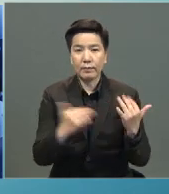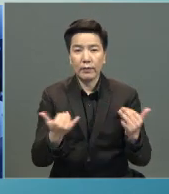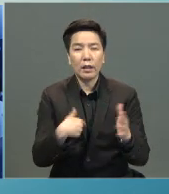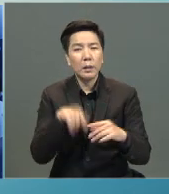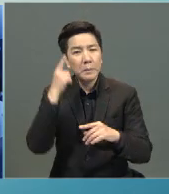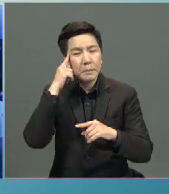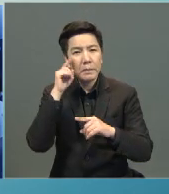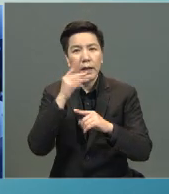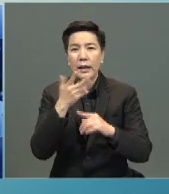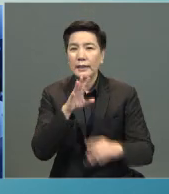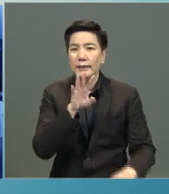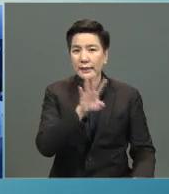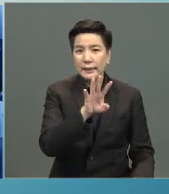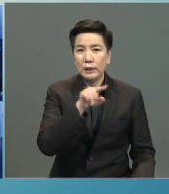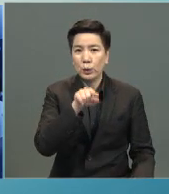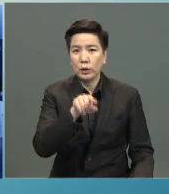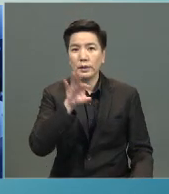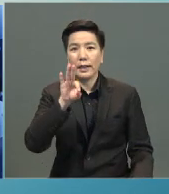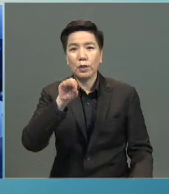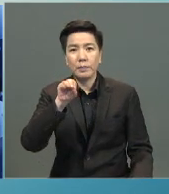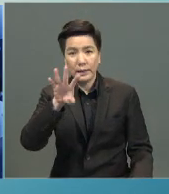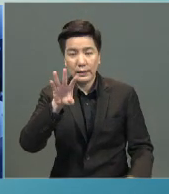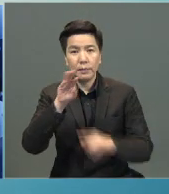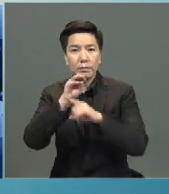อย่างและตัวเลขของประเทศลาวตอนนี้นะครับค่าเฉลี่ยอยู่ที่4.9 4